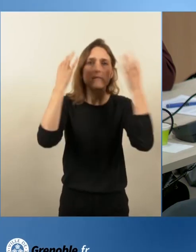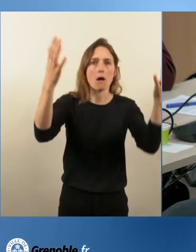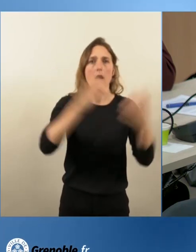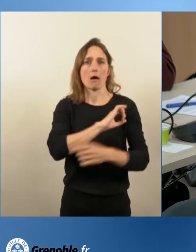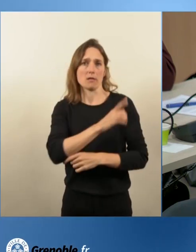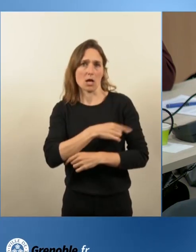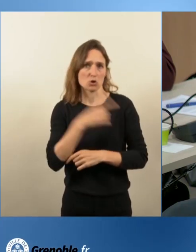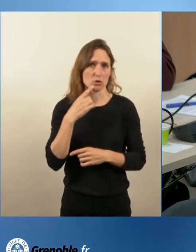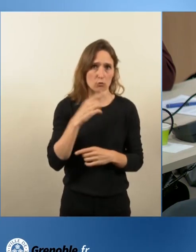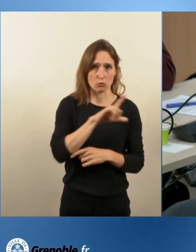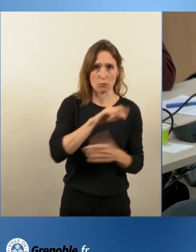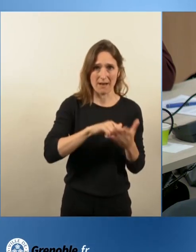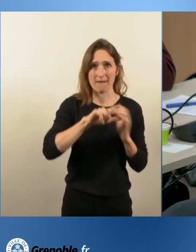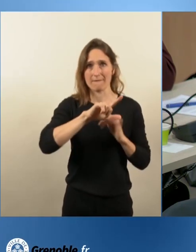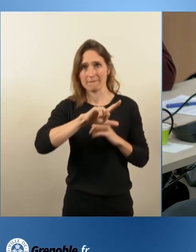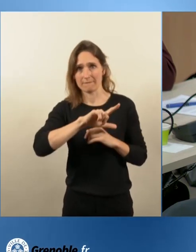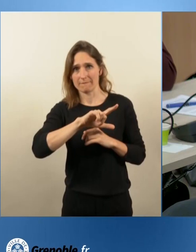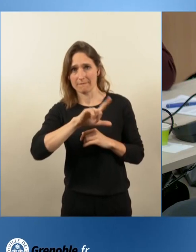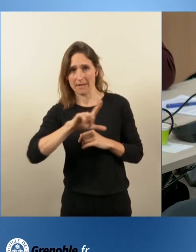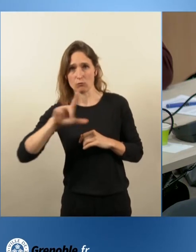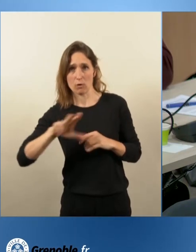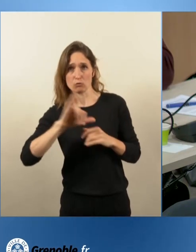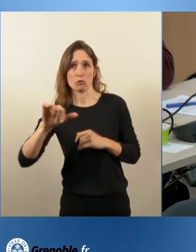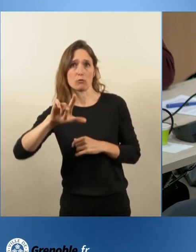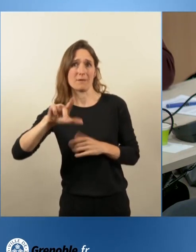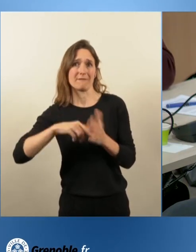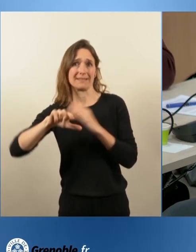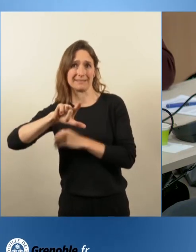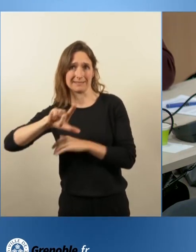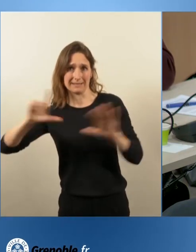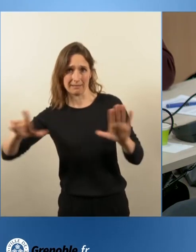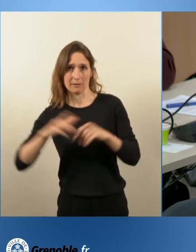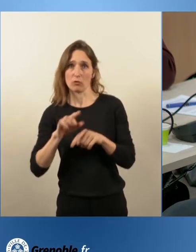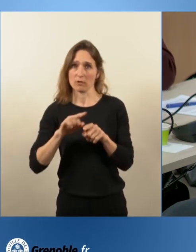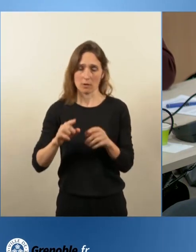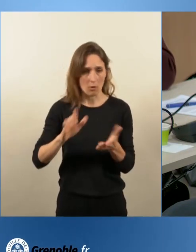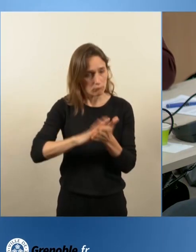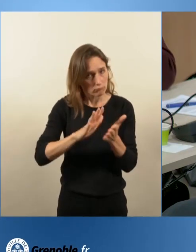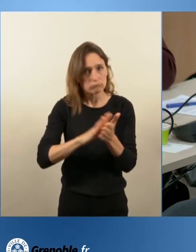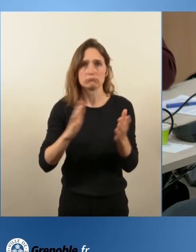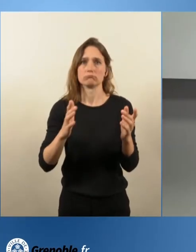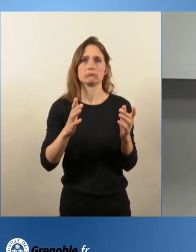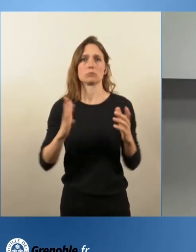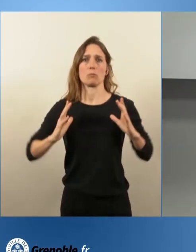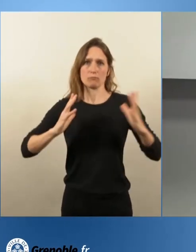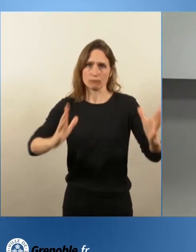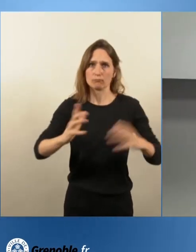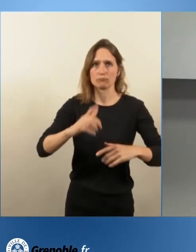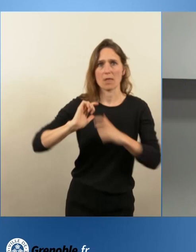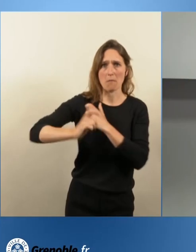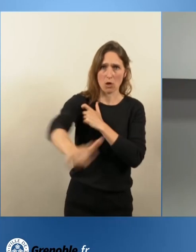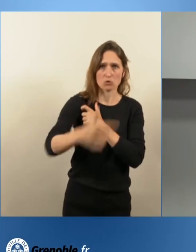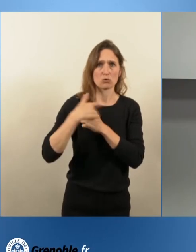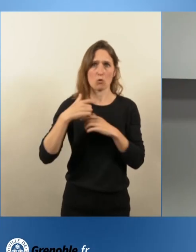la démarche de labellisation territoire engagé climat air énergie merci beaucoup monsieur fristot Mathilde